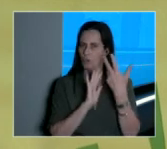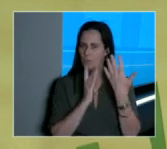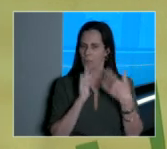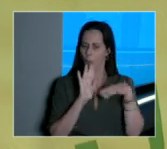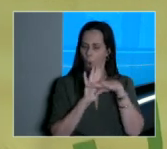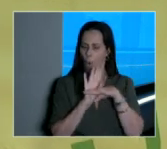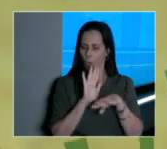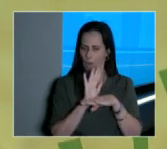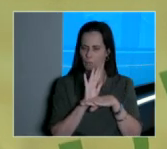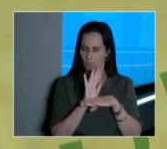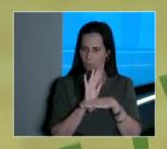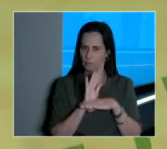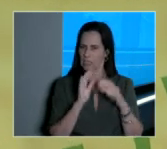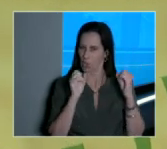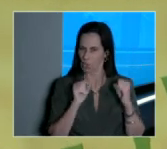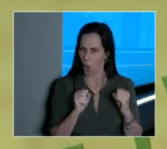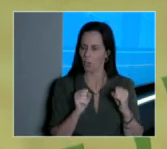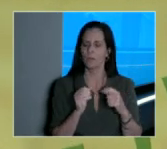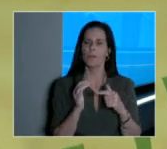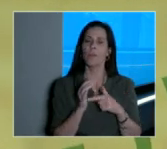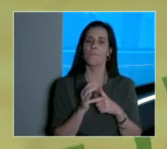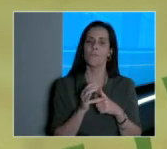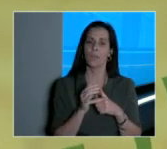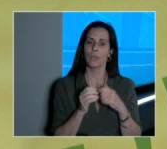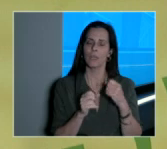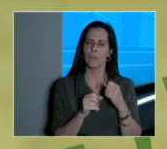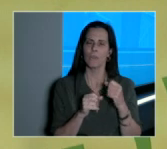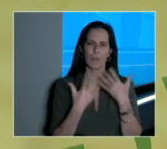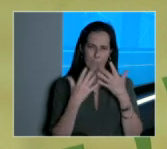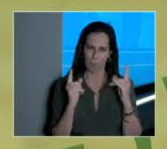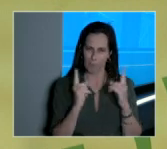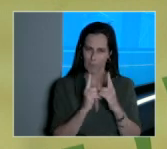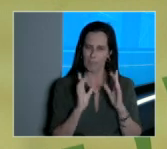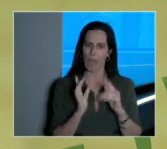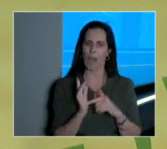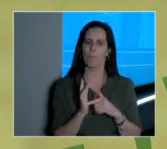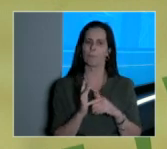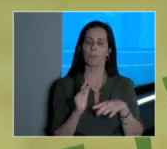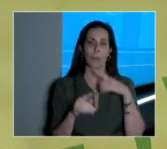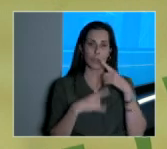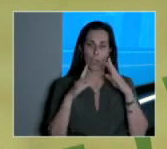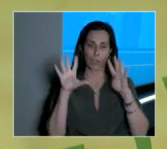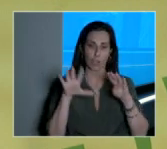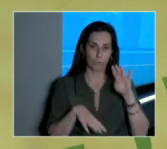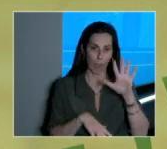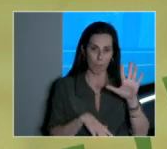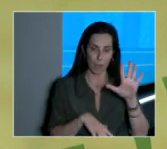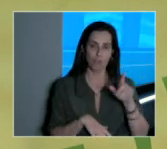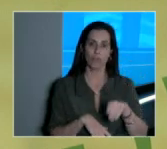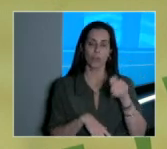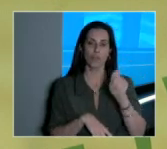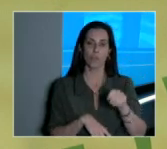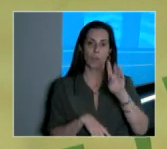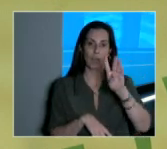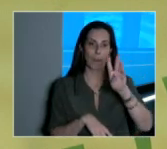בנוסף לחוקי היסוד שהיו עוד מלפני כן, ונעשה את הכל במהירות, נקצר. אז בשנת 95,